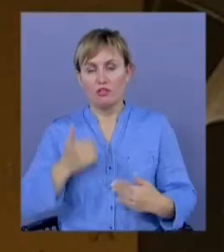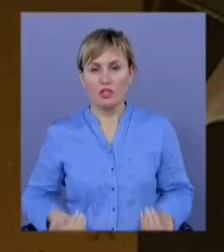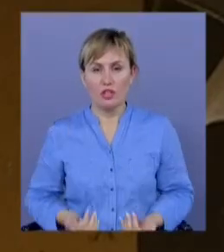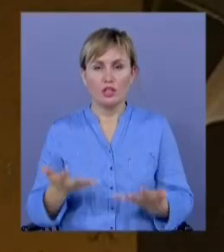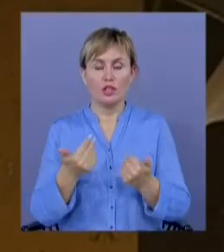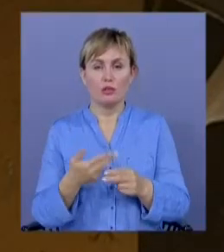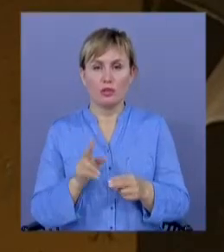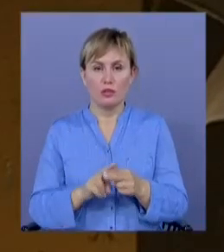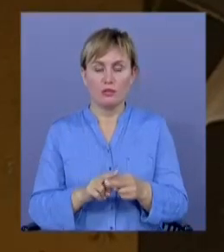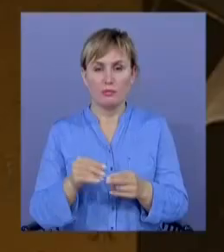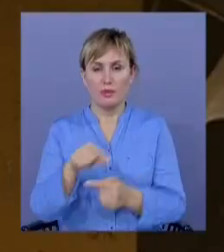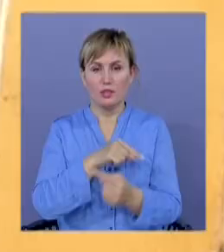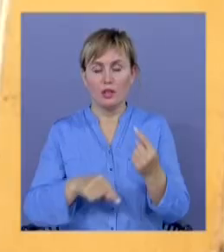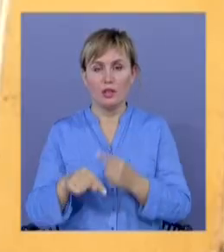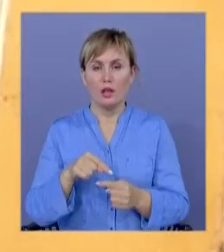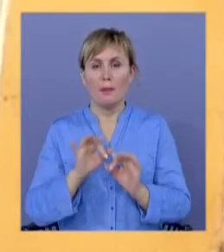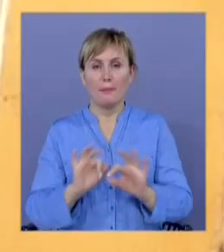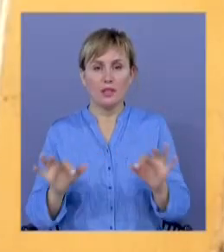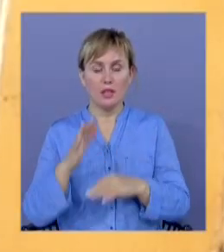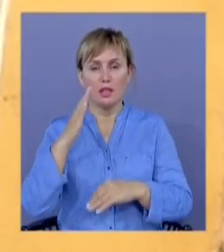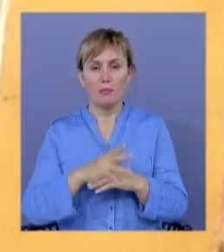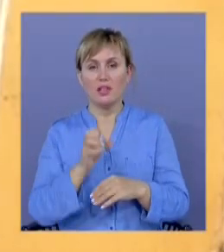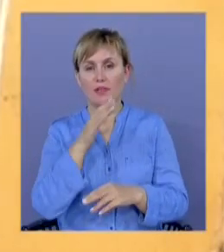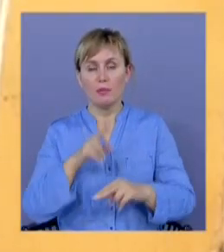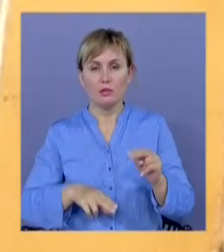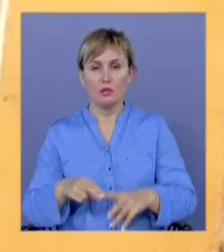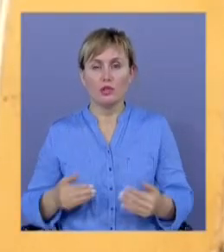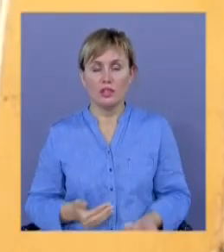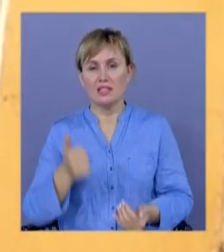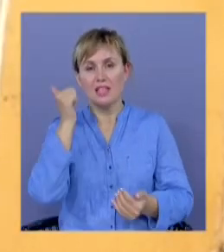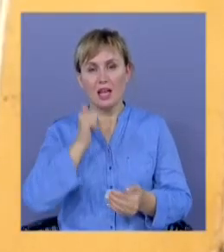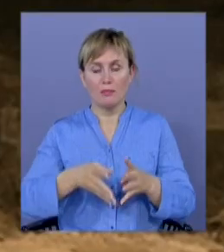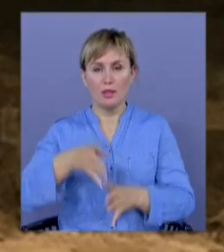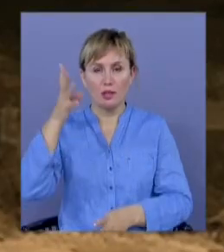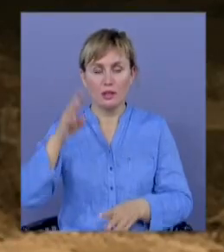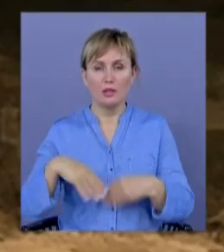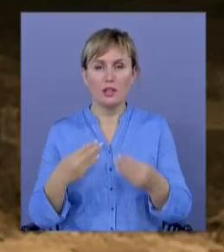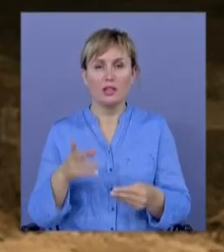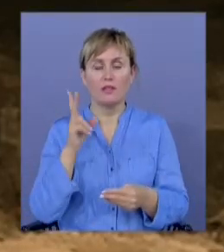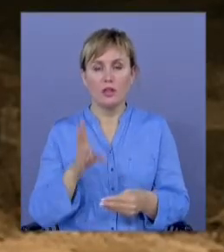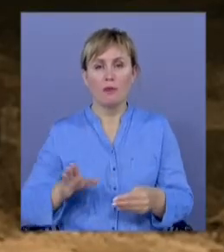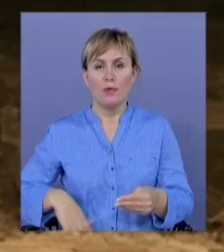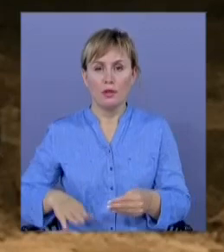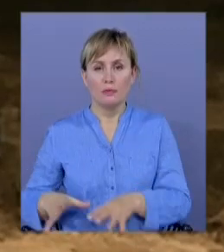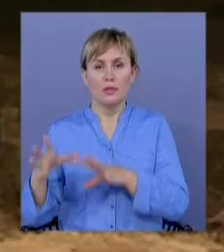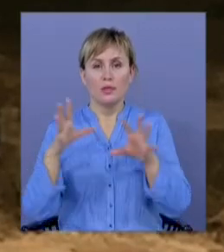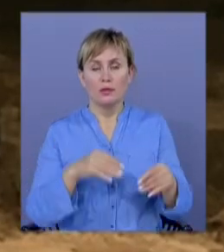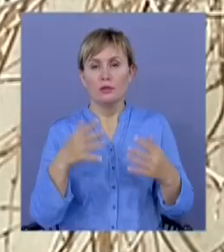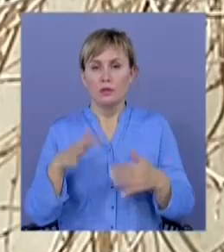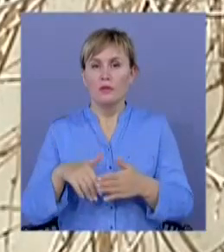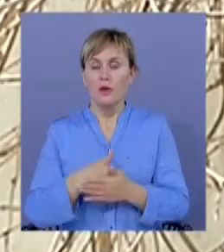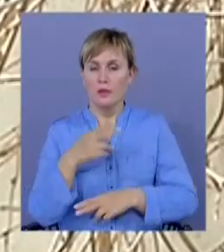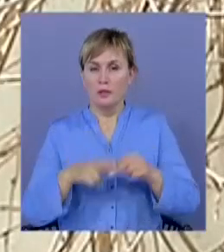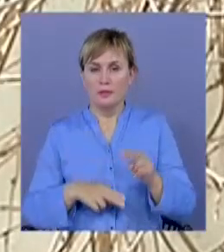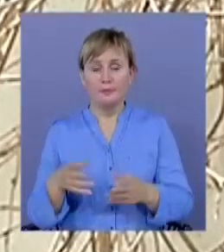счет инвесторов. Механизм следующий, поясняет аким. На время стройки жителям старых многоэтажек предоставят квартиры. Потом они заселятся уже в